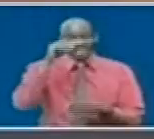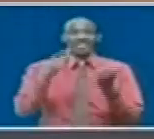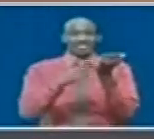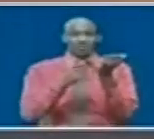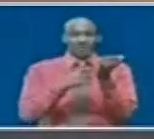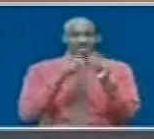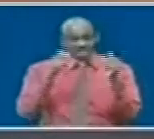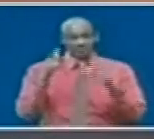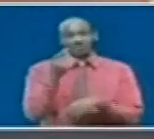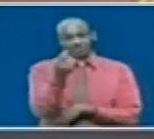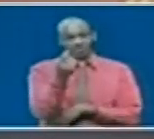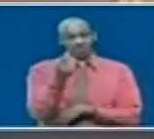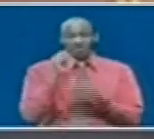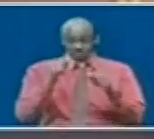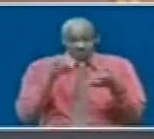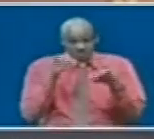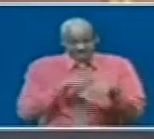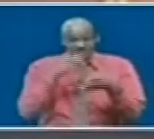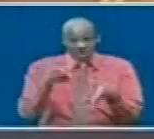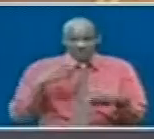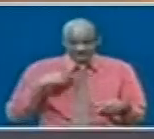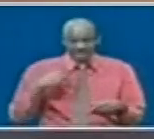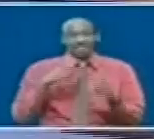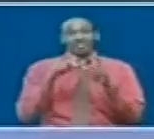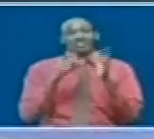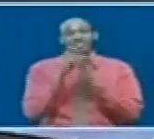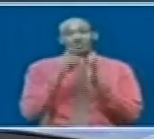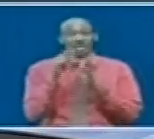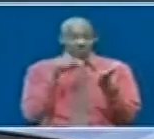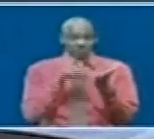na lugha teule ya Kiswahili. Ndiposa kwa sasa tupate kamusi ya leo.